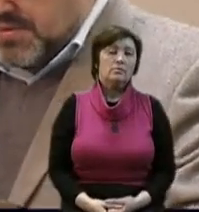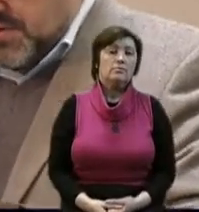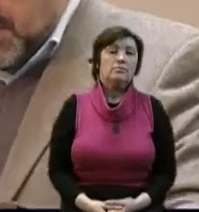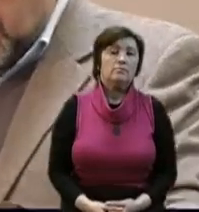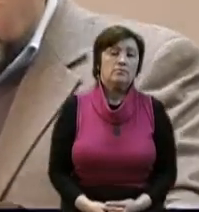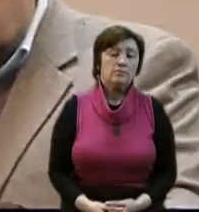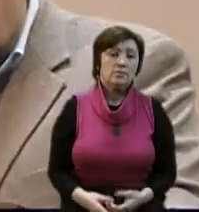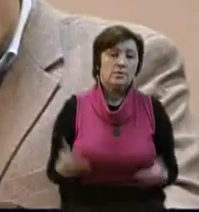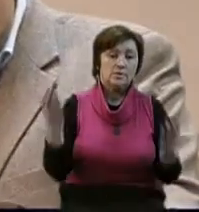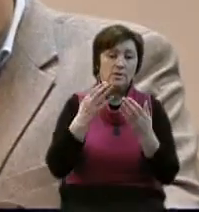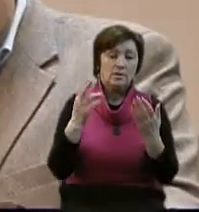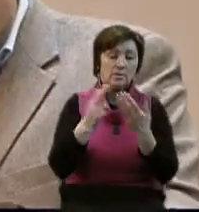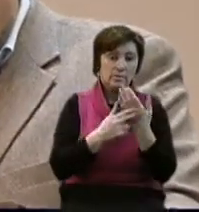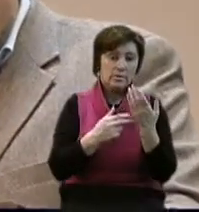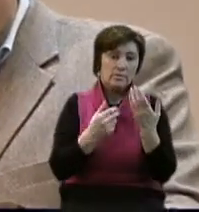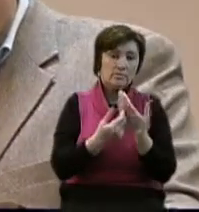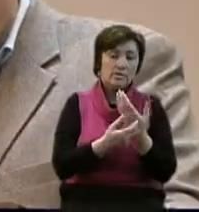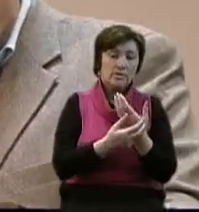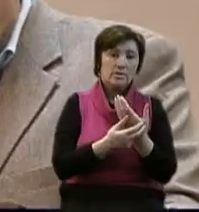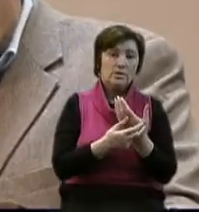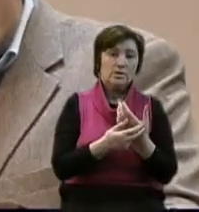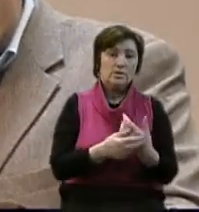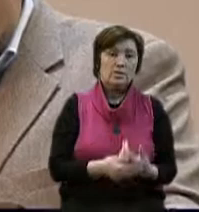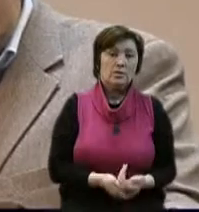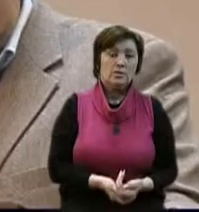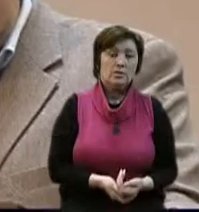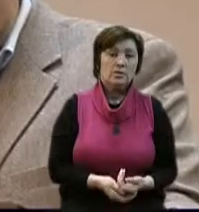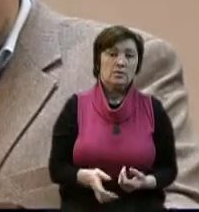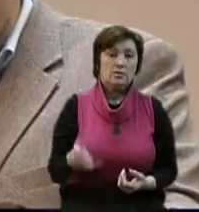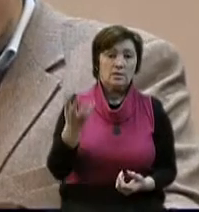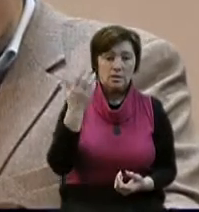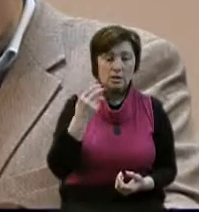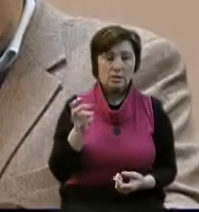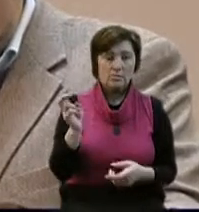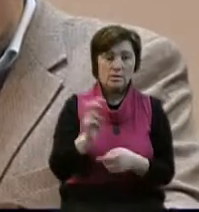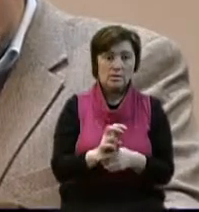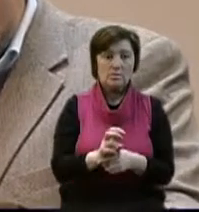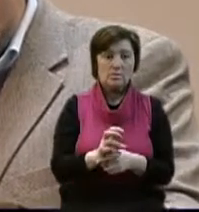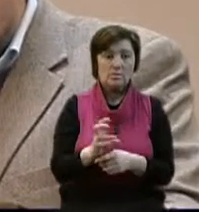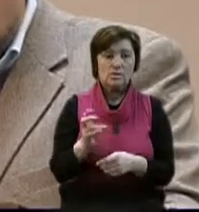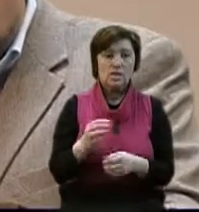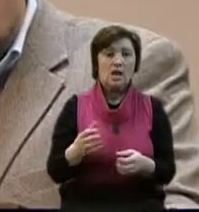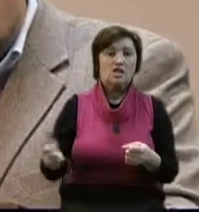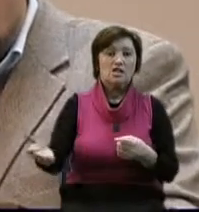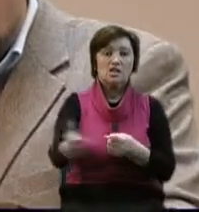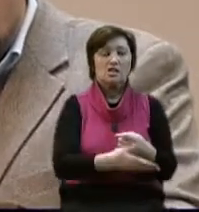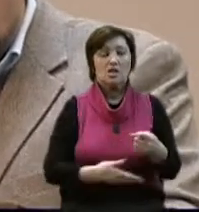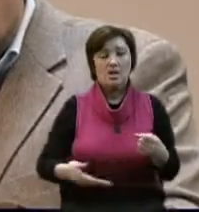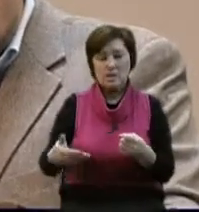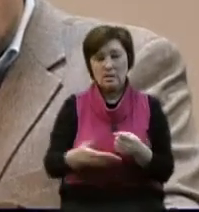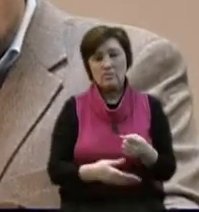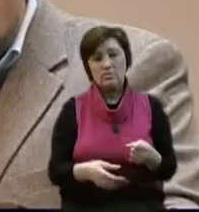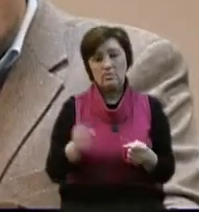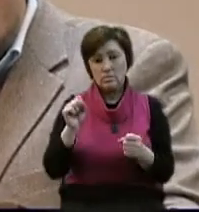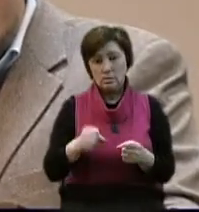об этом в Священном Писании. «Когда придешь на жатву ближнего твоего, срывай колосья твои руками